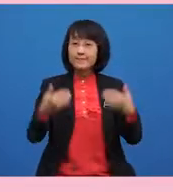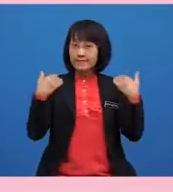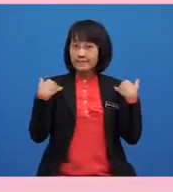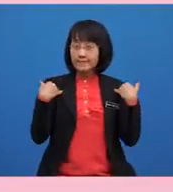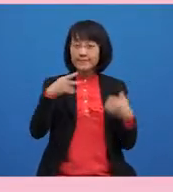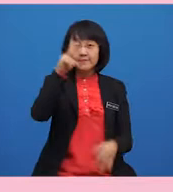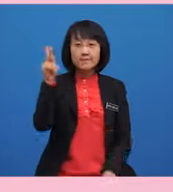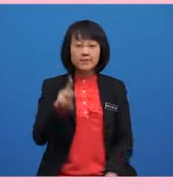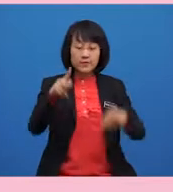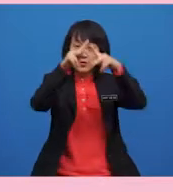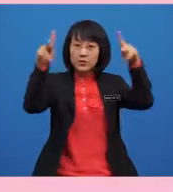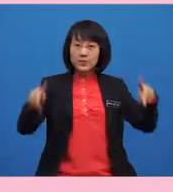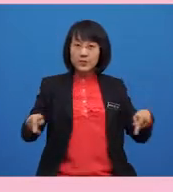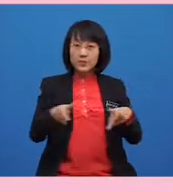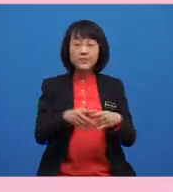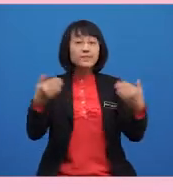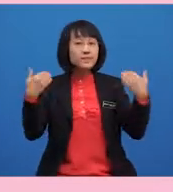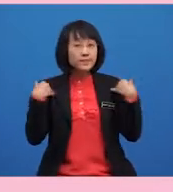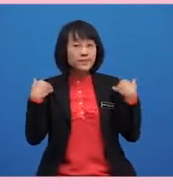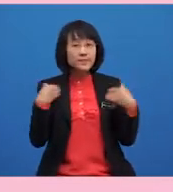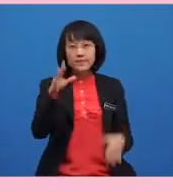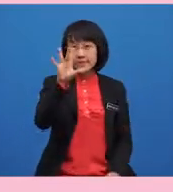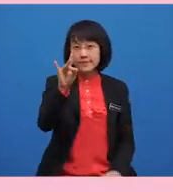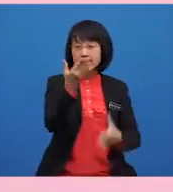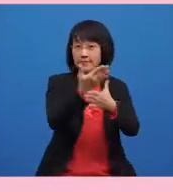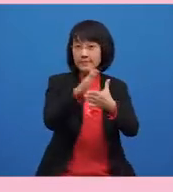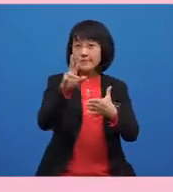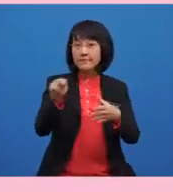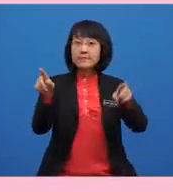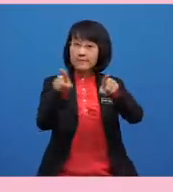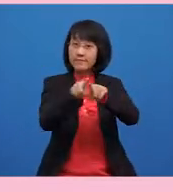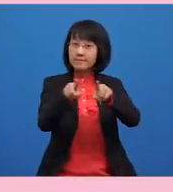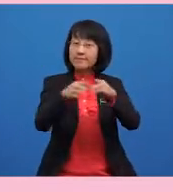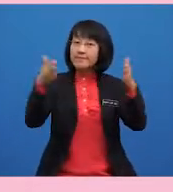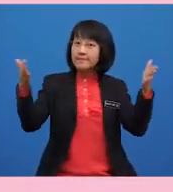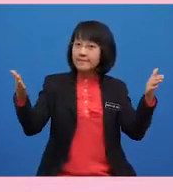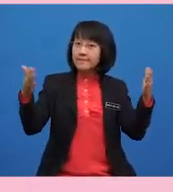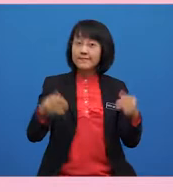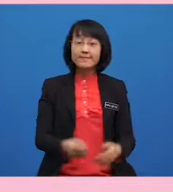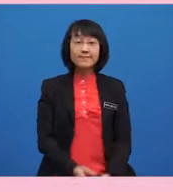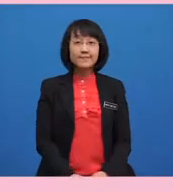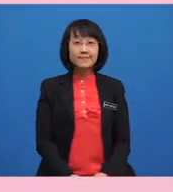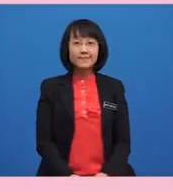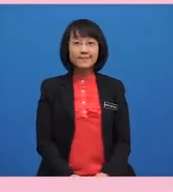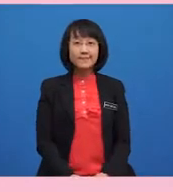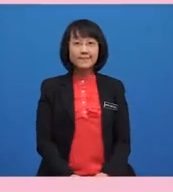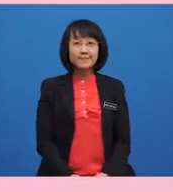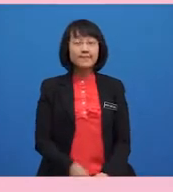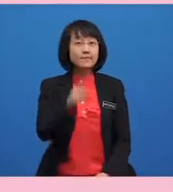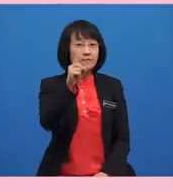Adakah poster itu mempunyai 8 bahagian yang sama besar?